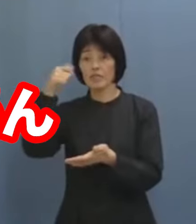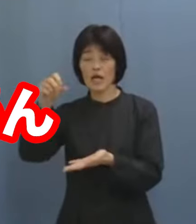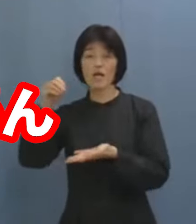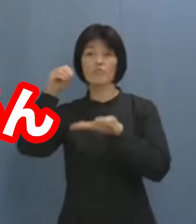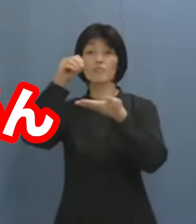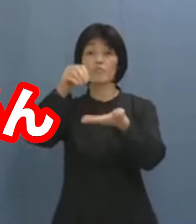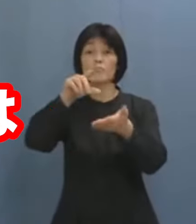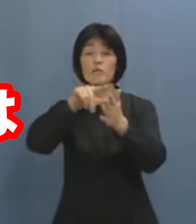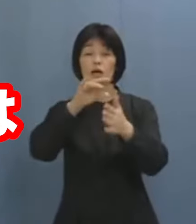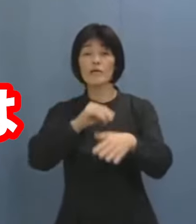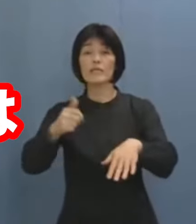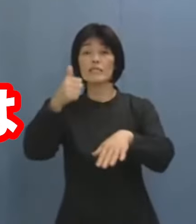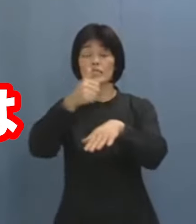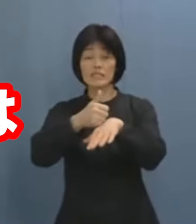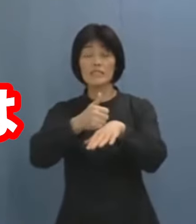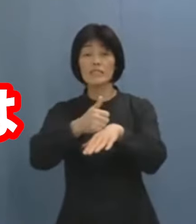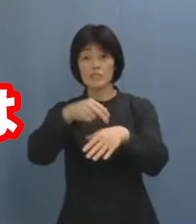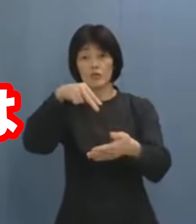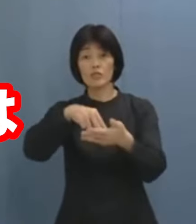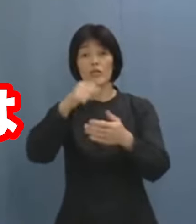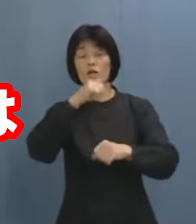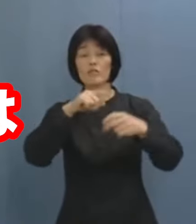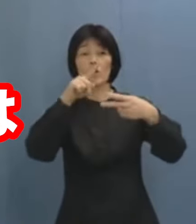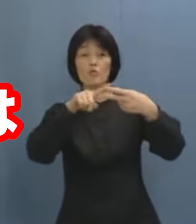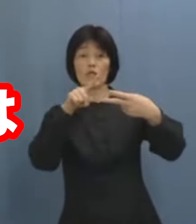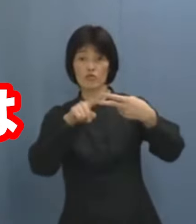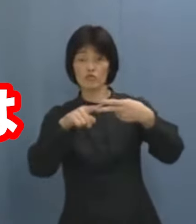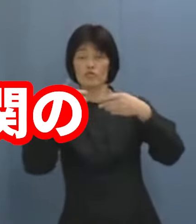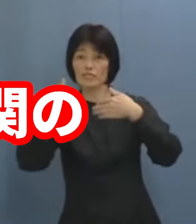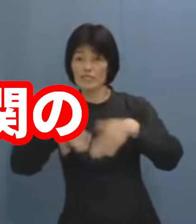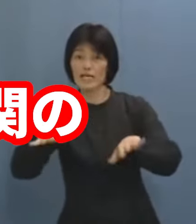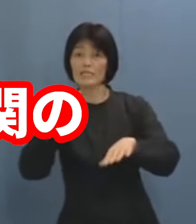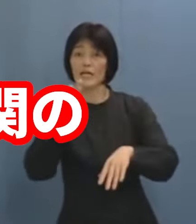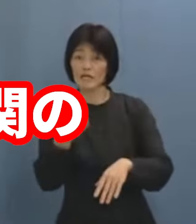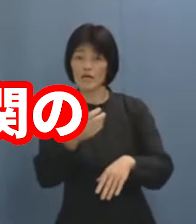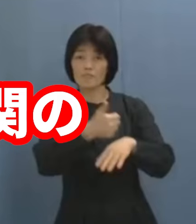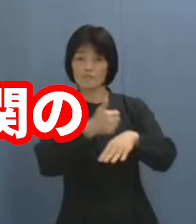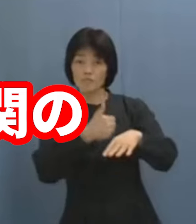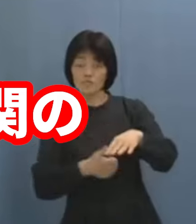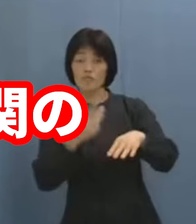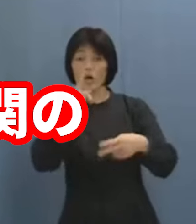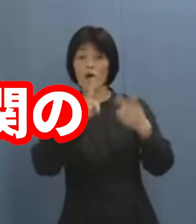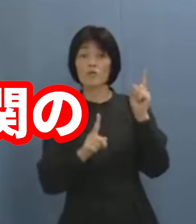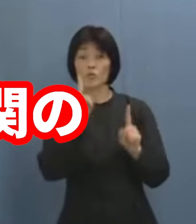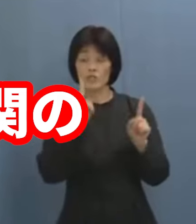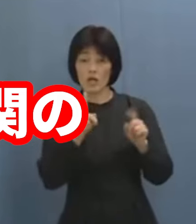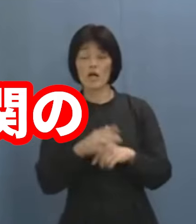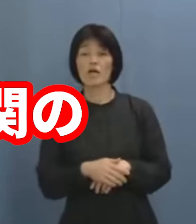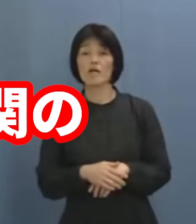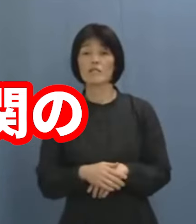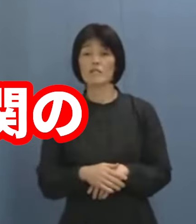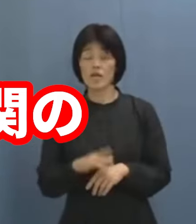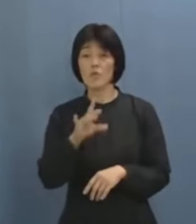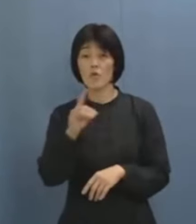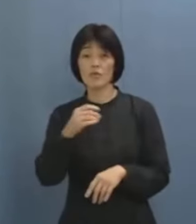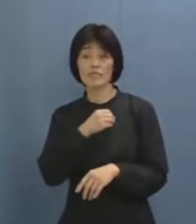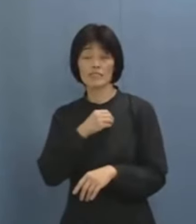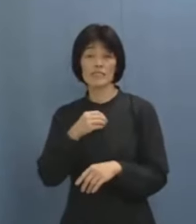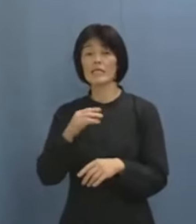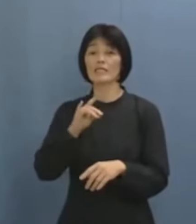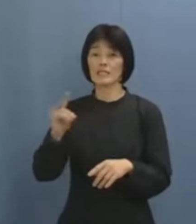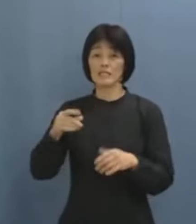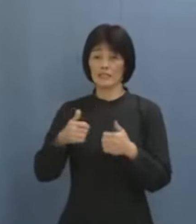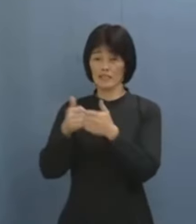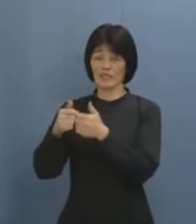ということになると思うんですけども、議会側の主張としては原因究明のために百条委員会や第三者機関の調査は続けると、知事